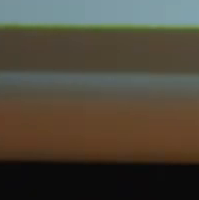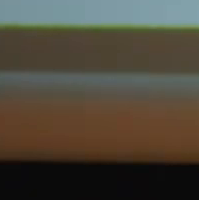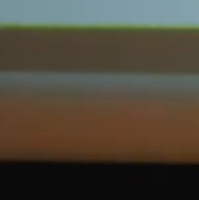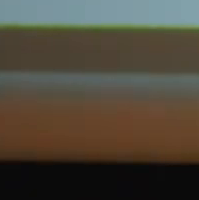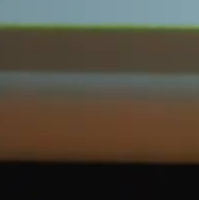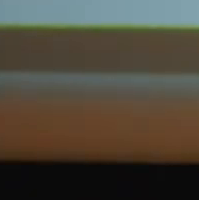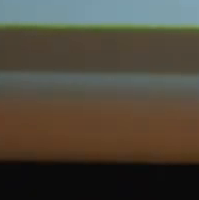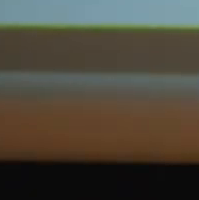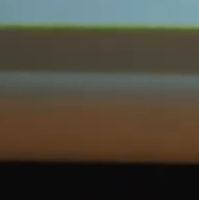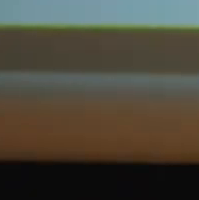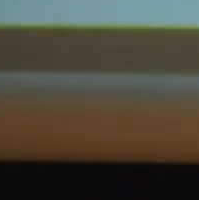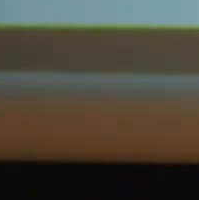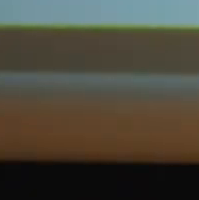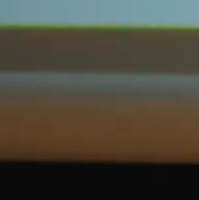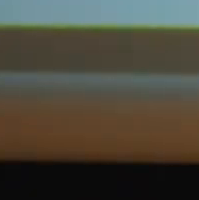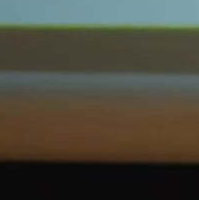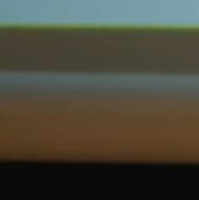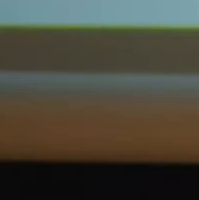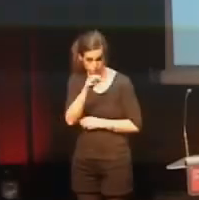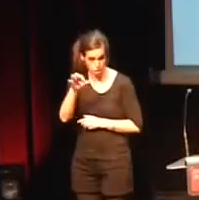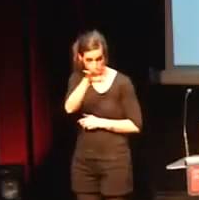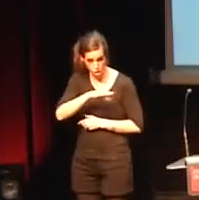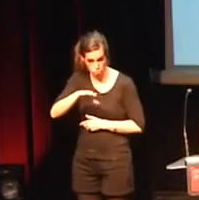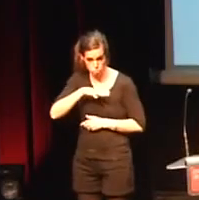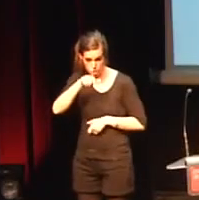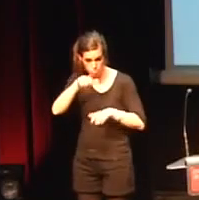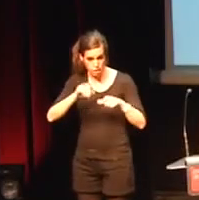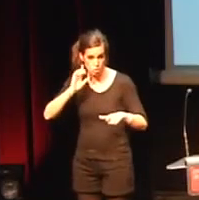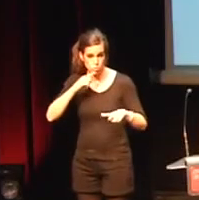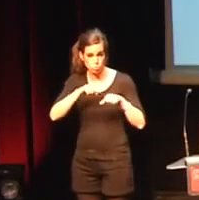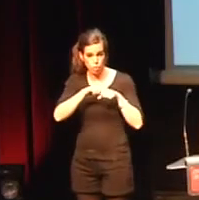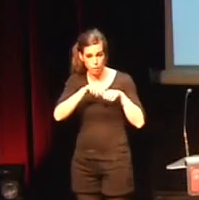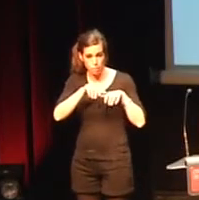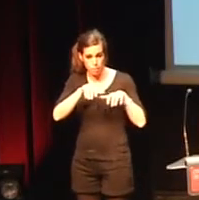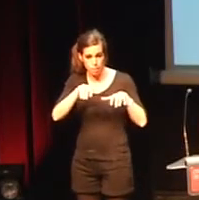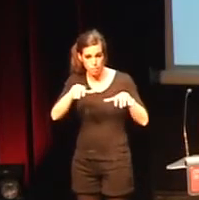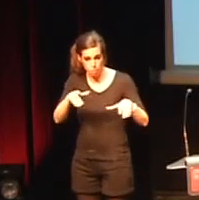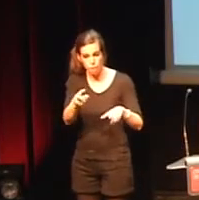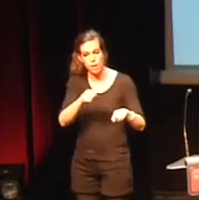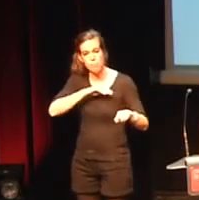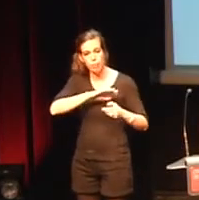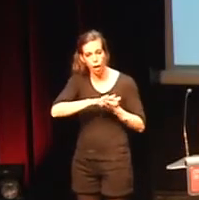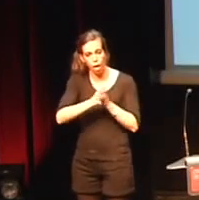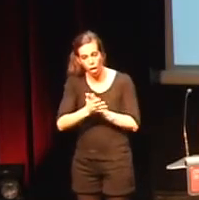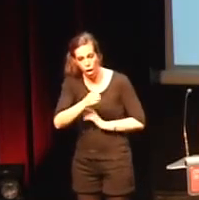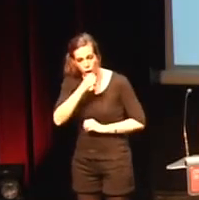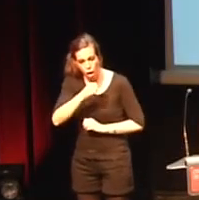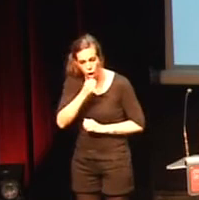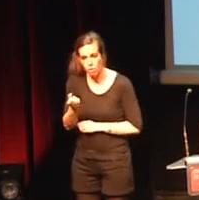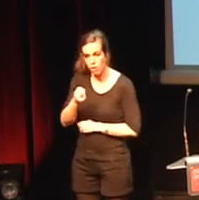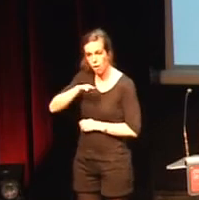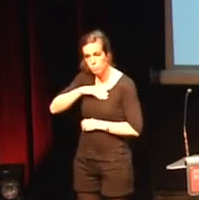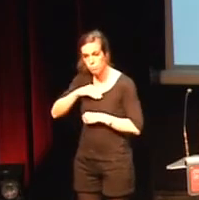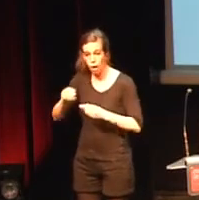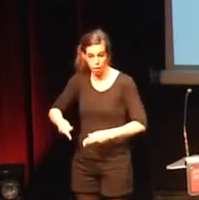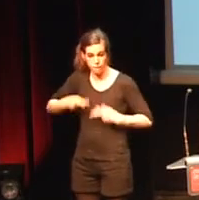les conditions de vie l'âge qui grandit et c'est un fait que la plus en plus de personnes qui ont des difficultés à entendre nous avons